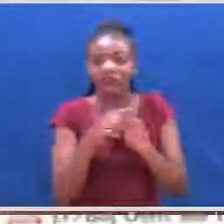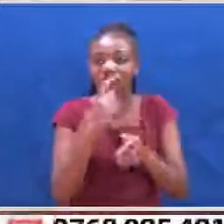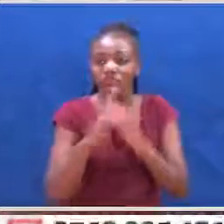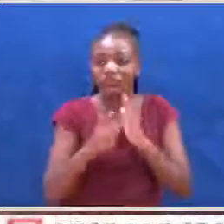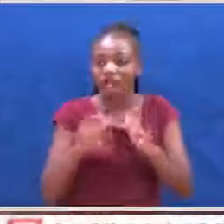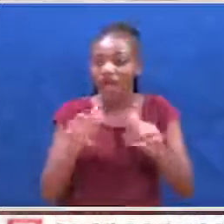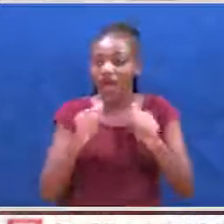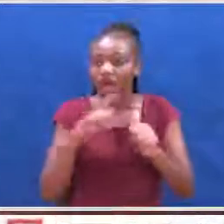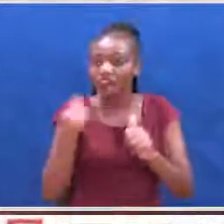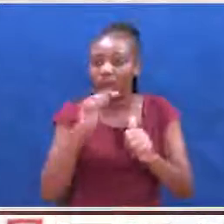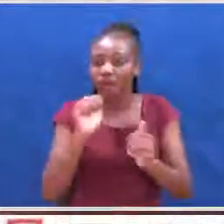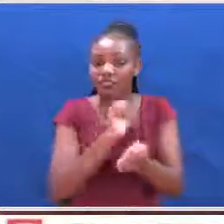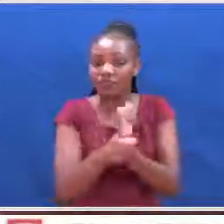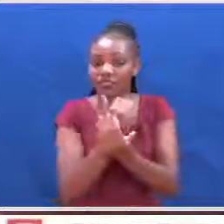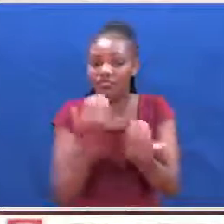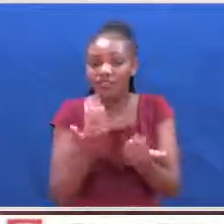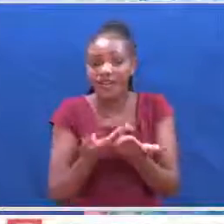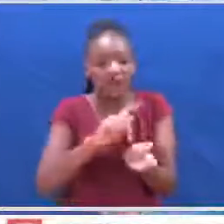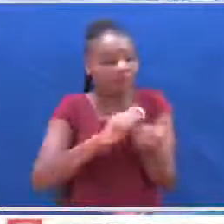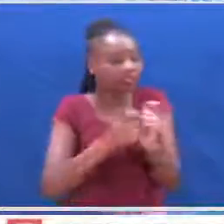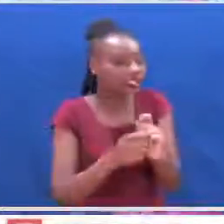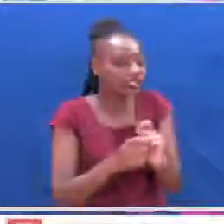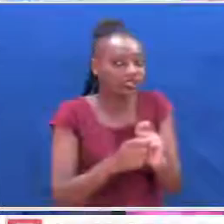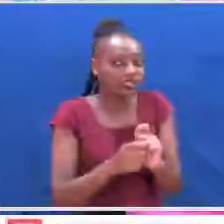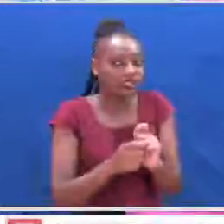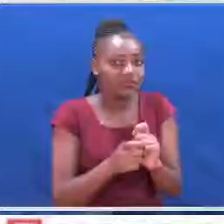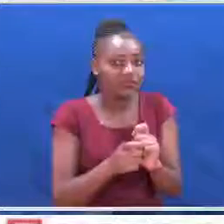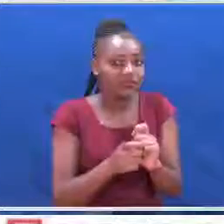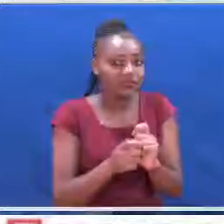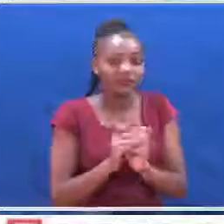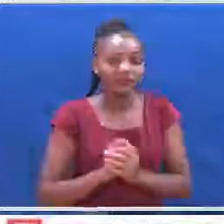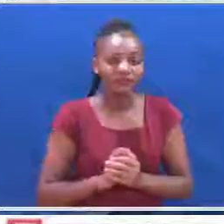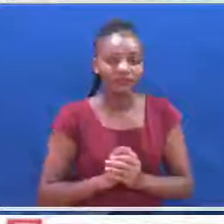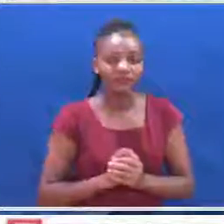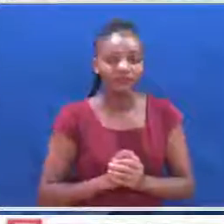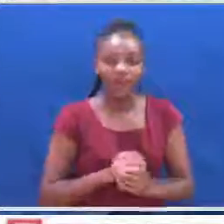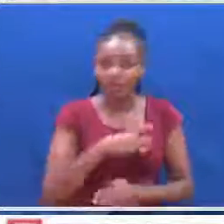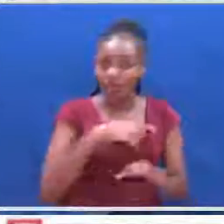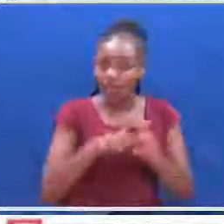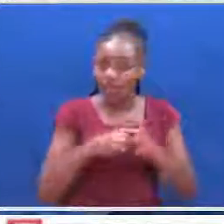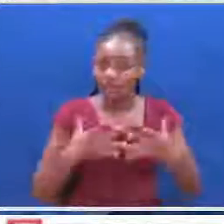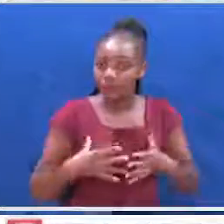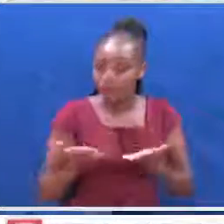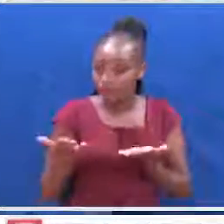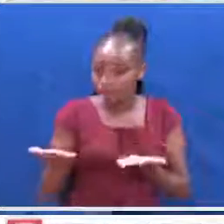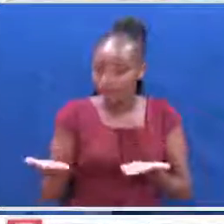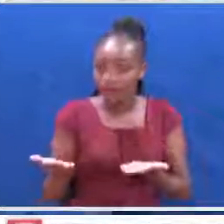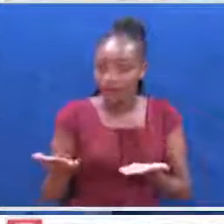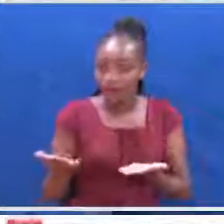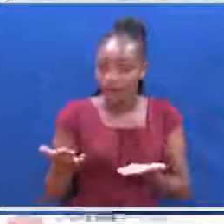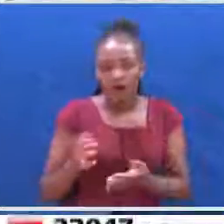wanaofaa kuwalinda wamegeuka kuwa maadui wao kubwa Sisi Kama wakaz wasikwa